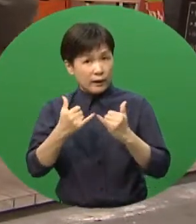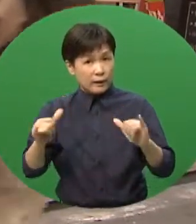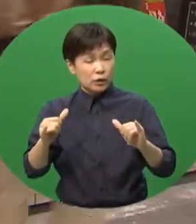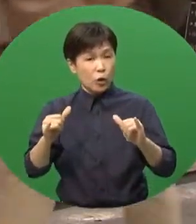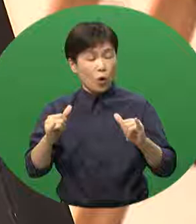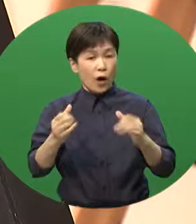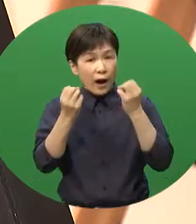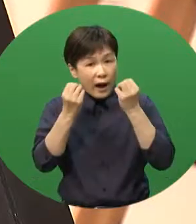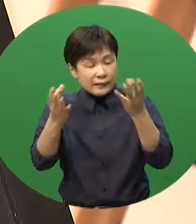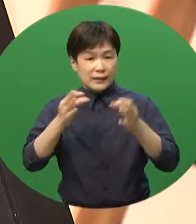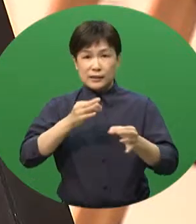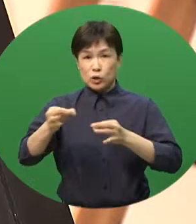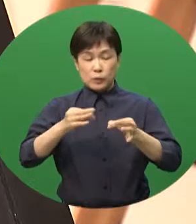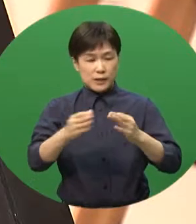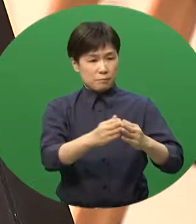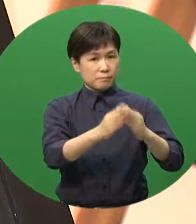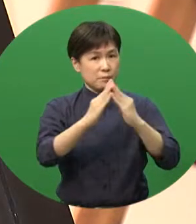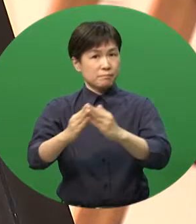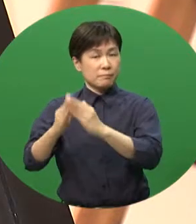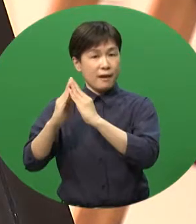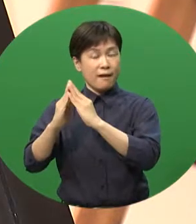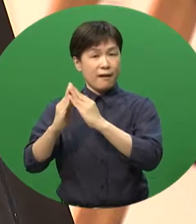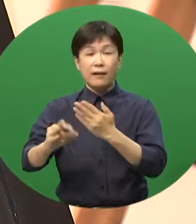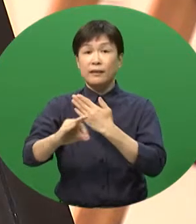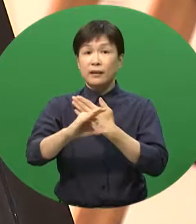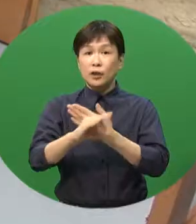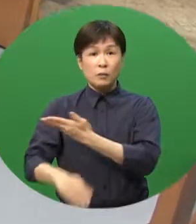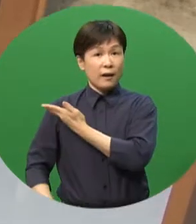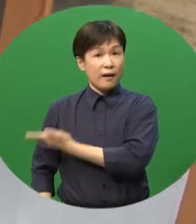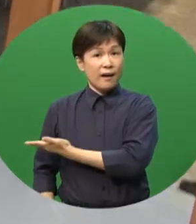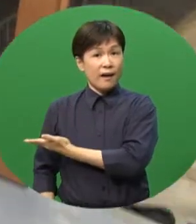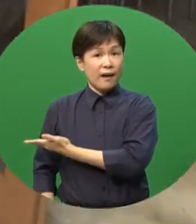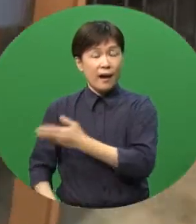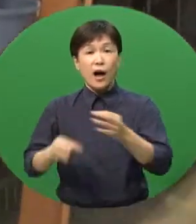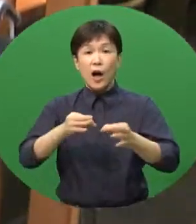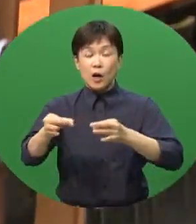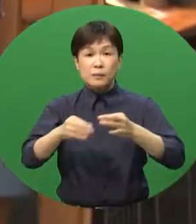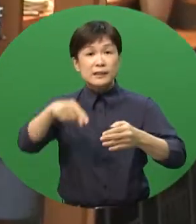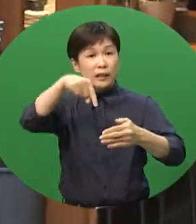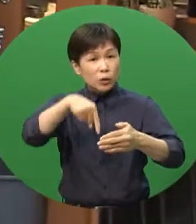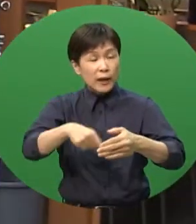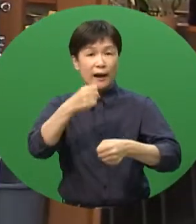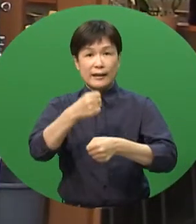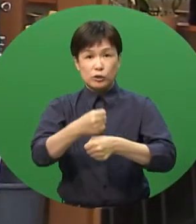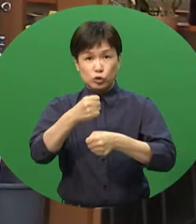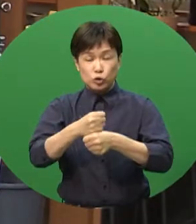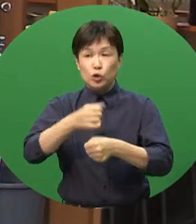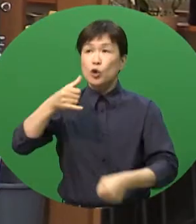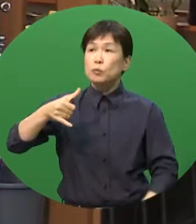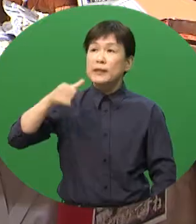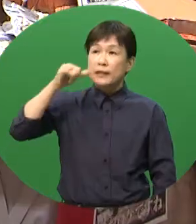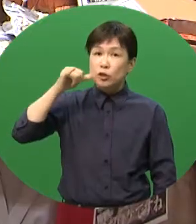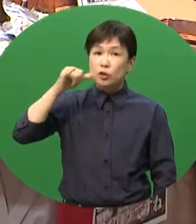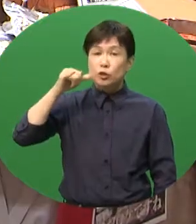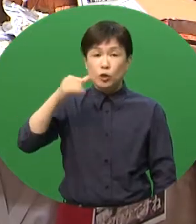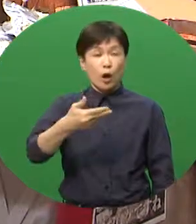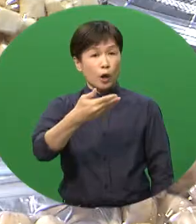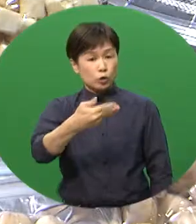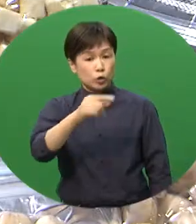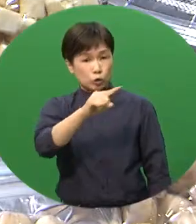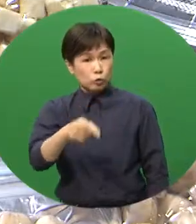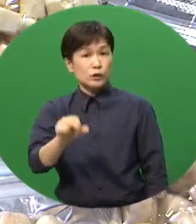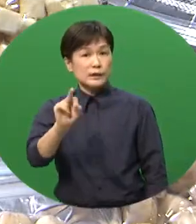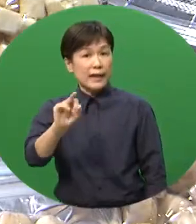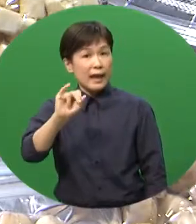えています。最近ではこだわりの醸造酒が飲めるクラフトビールの醸造所や、燻製食品